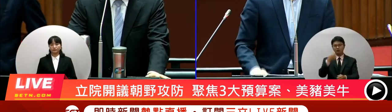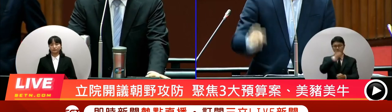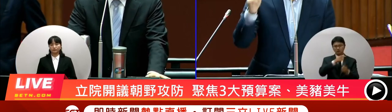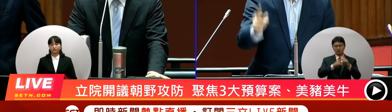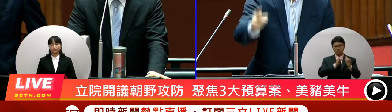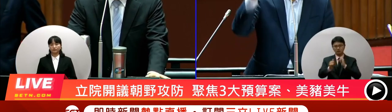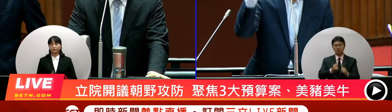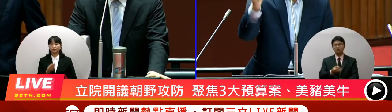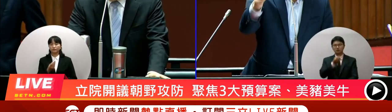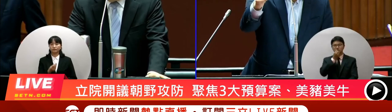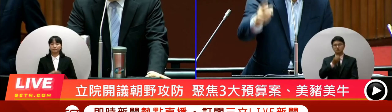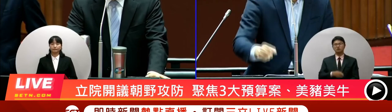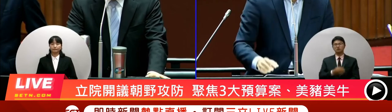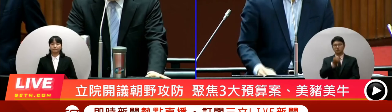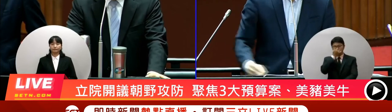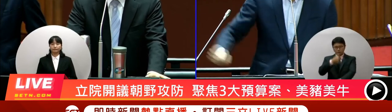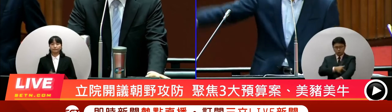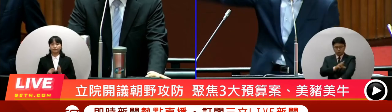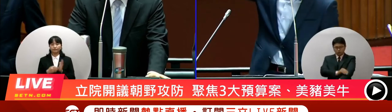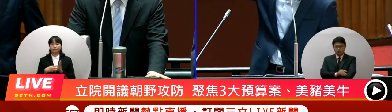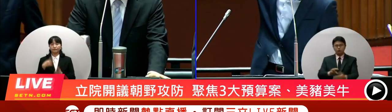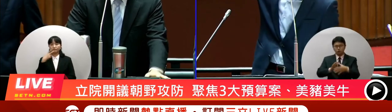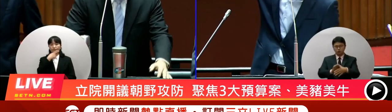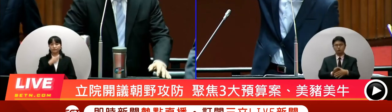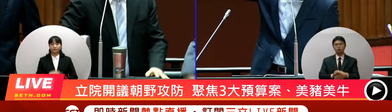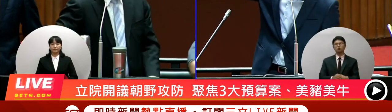没有 历史。